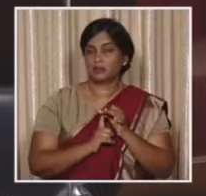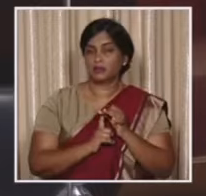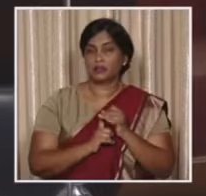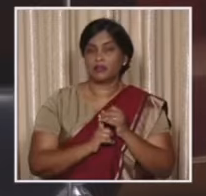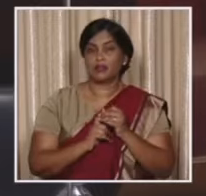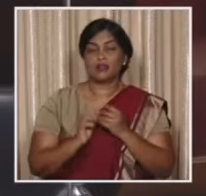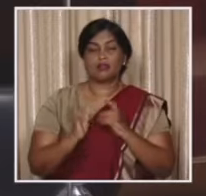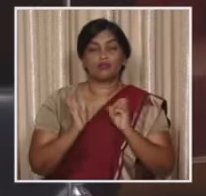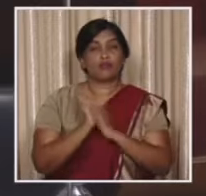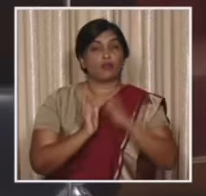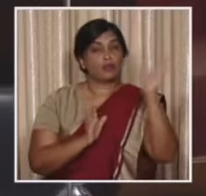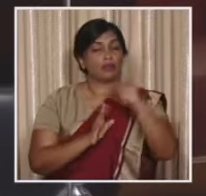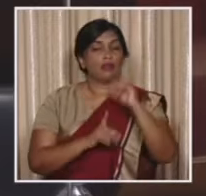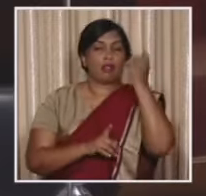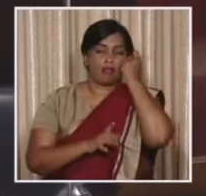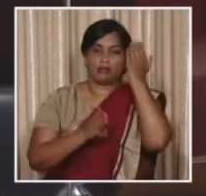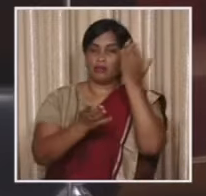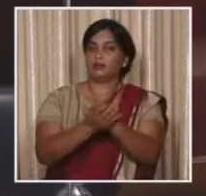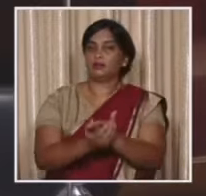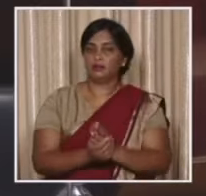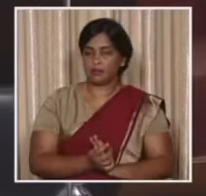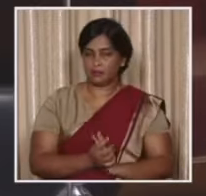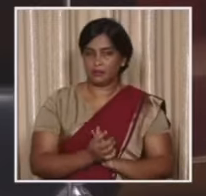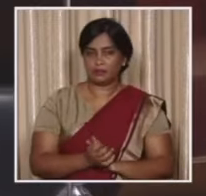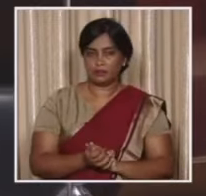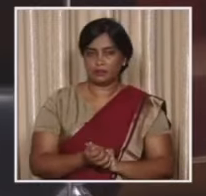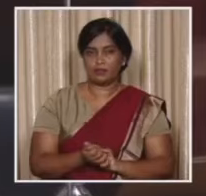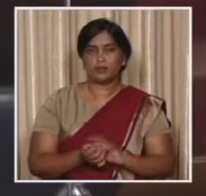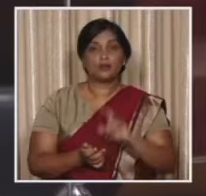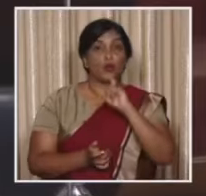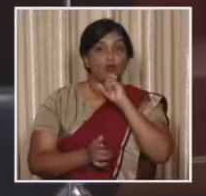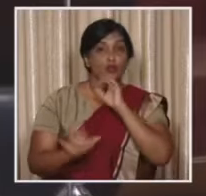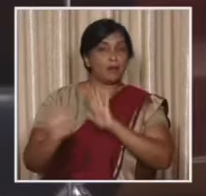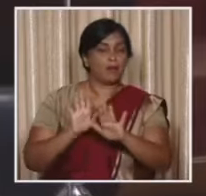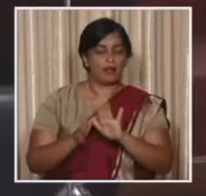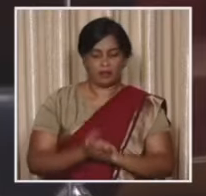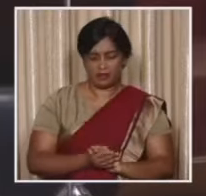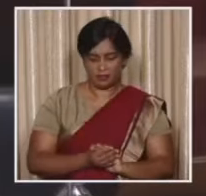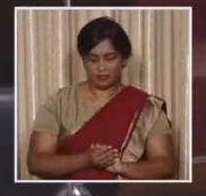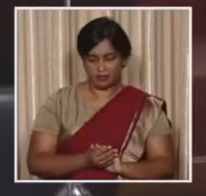warap prasada komite lagi ni, yoje dah bagi dia, adikar dia melakaran.